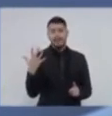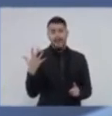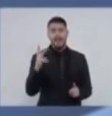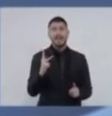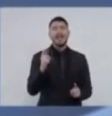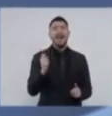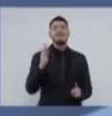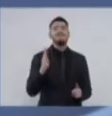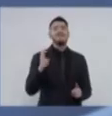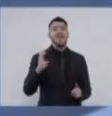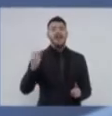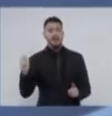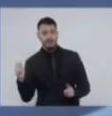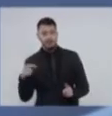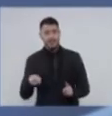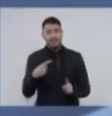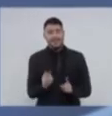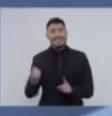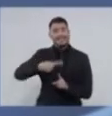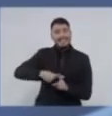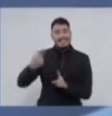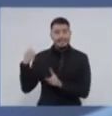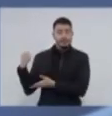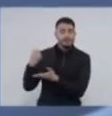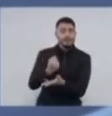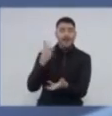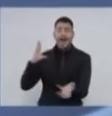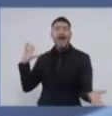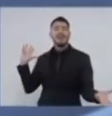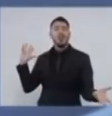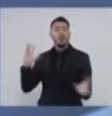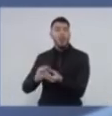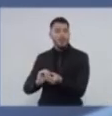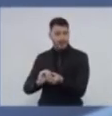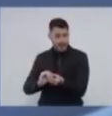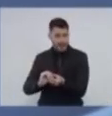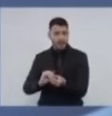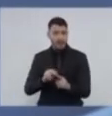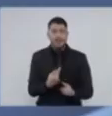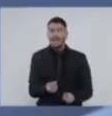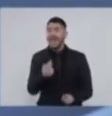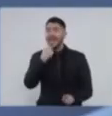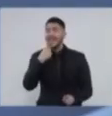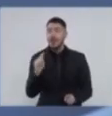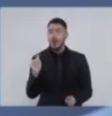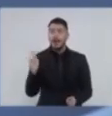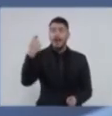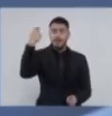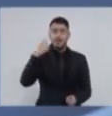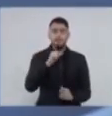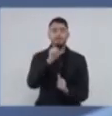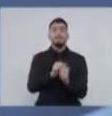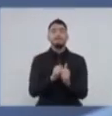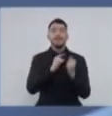75 εκατομμύρια για την αναδρομική επιδότηση του συνόλου της κατανάλωσης ηλεκτρικής ενέργειας για τους μήνες